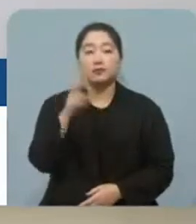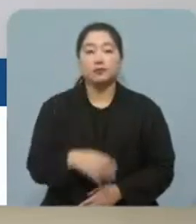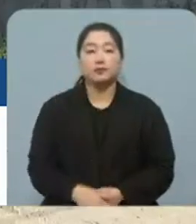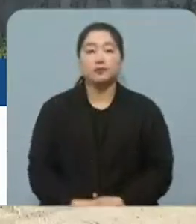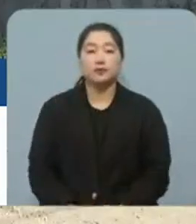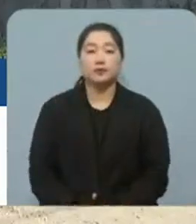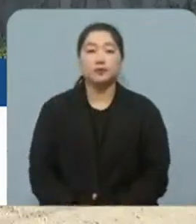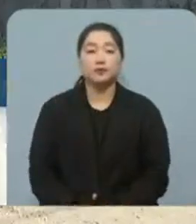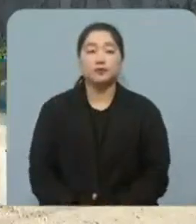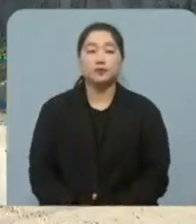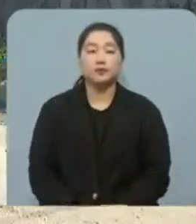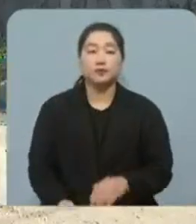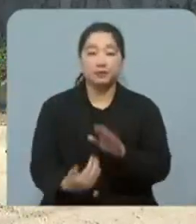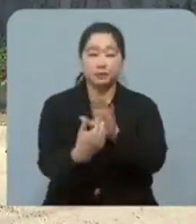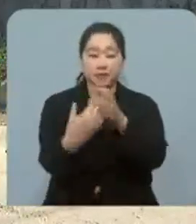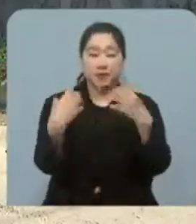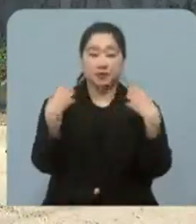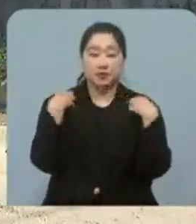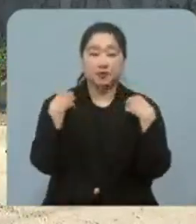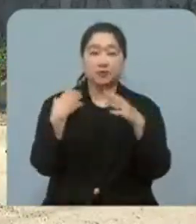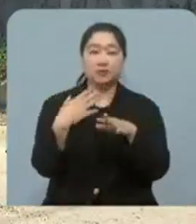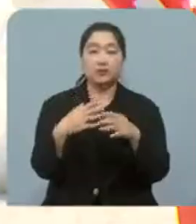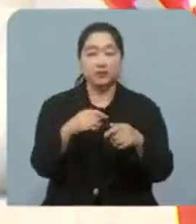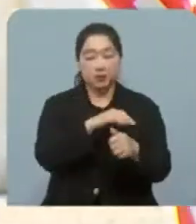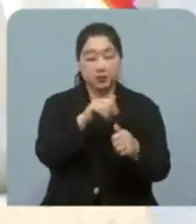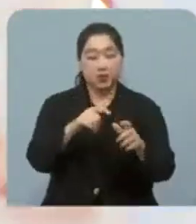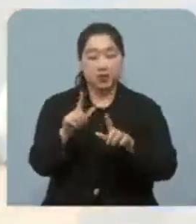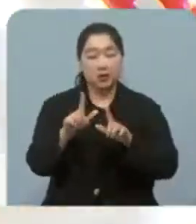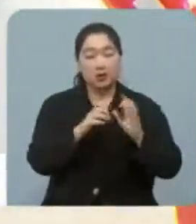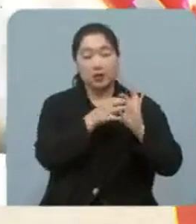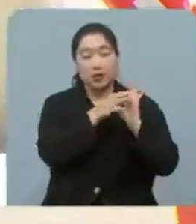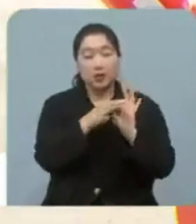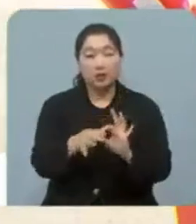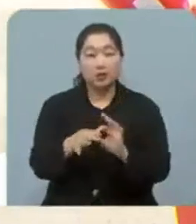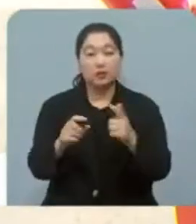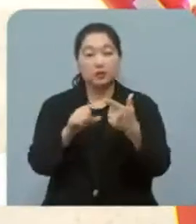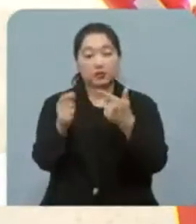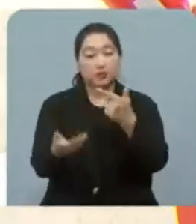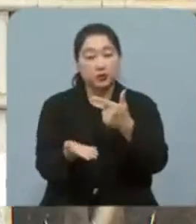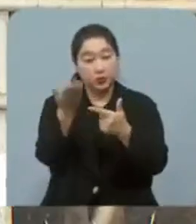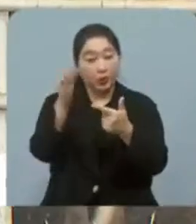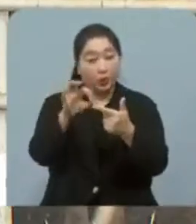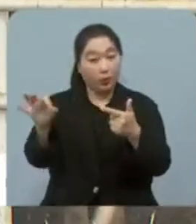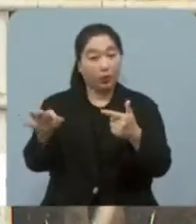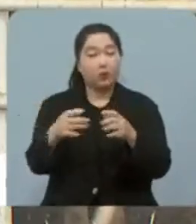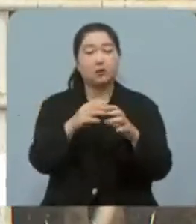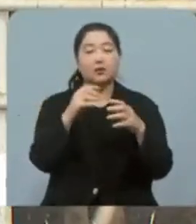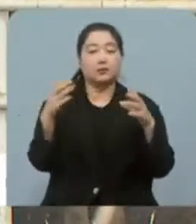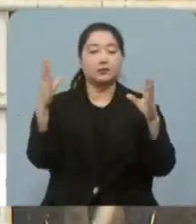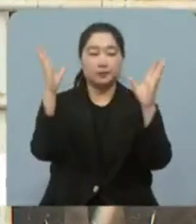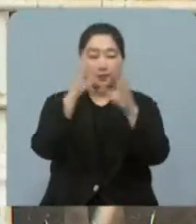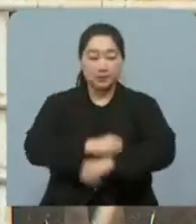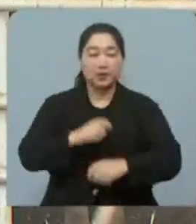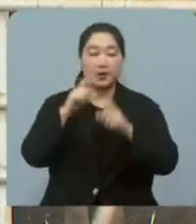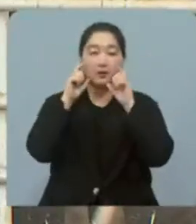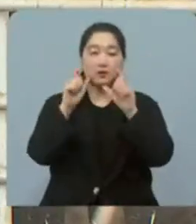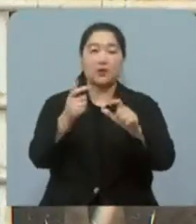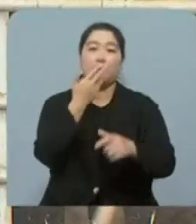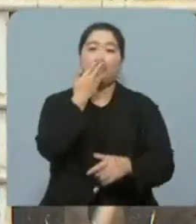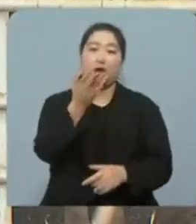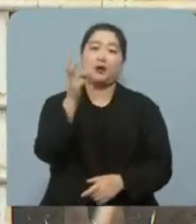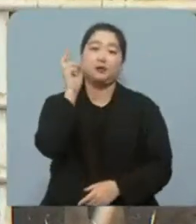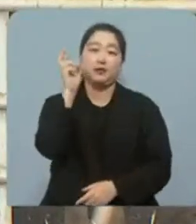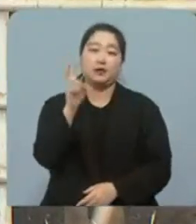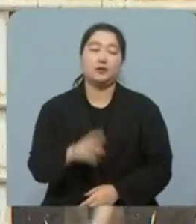있습니다 방역당국은이 같은 추세가 이어질 경우 다음 달 초쯤 구제역 종식 선언을 할 수 있을